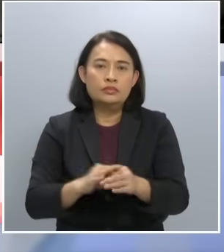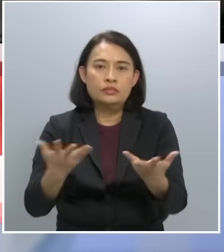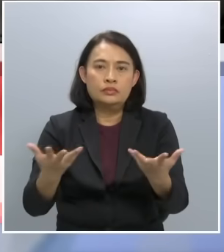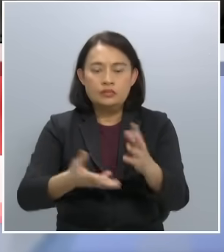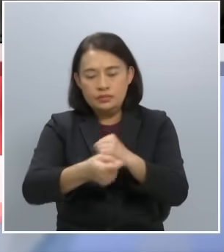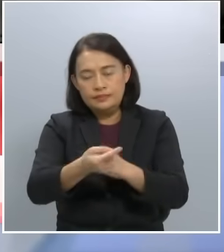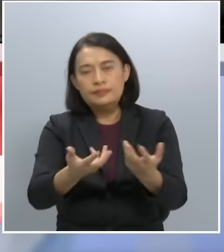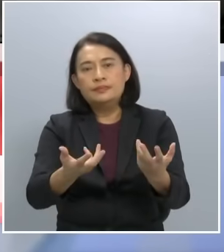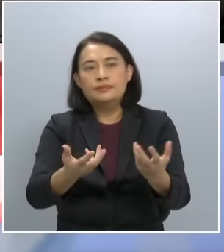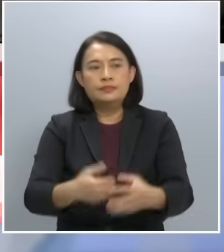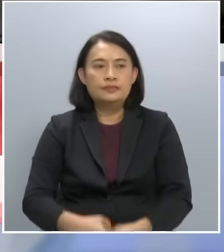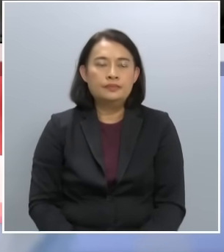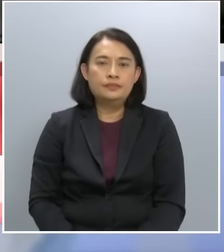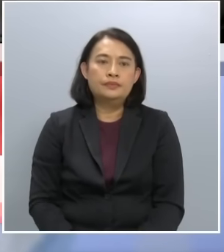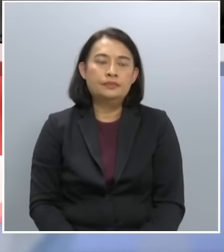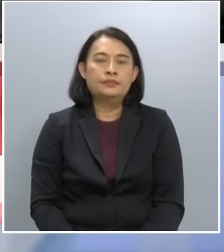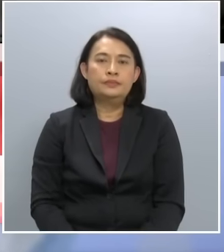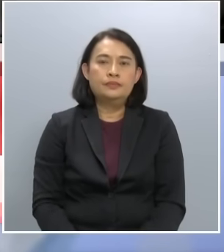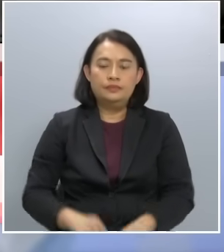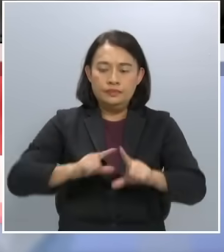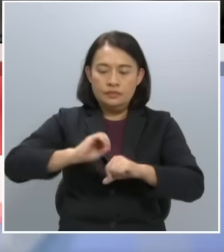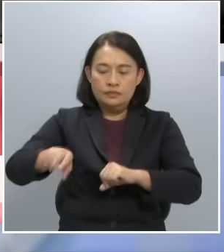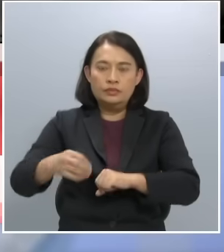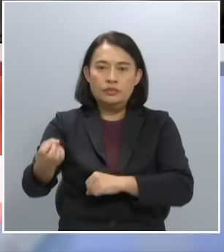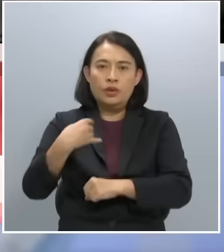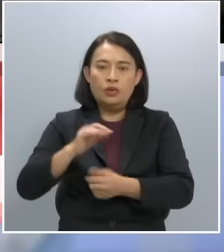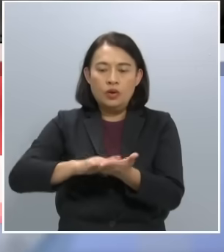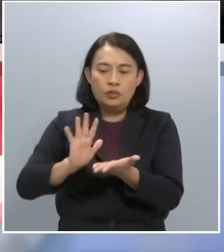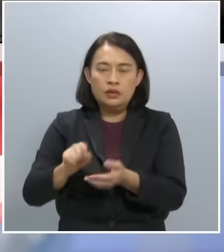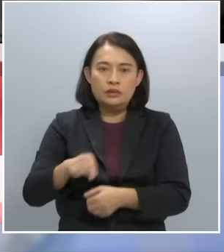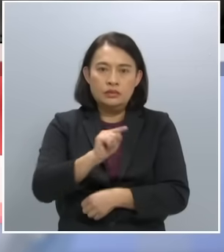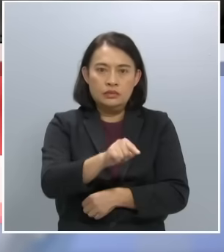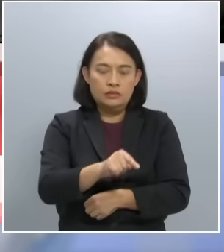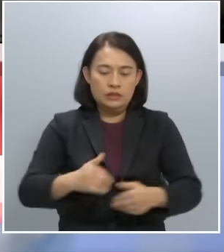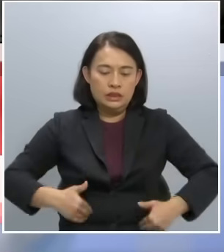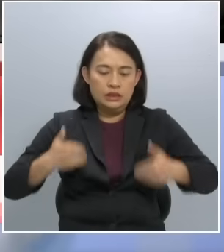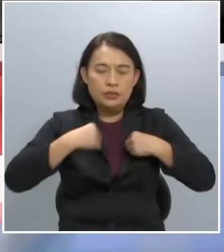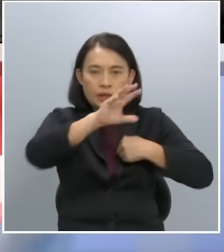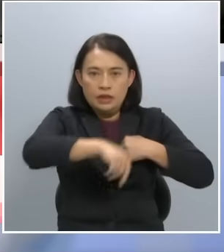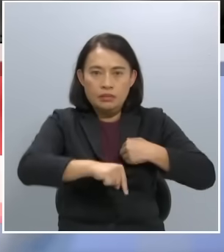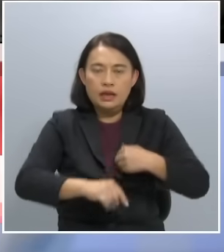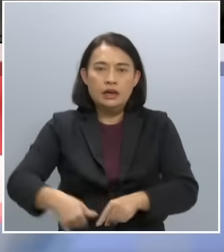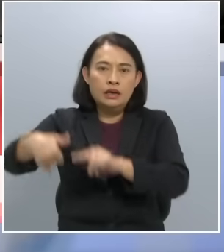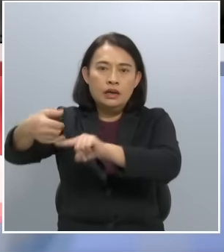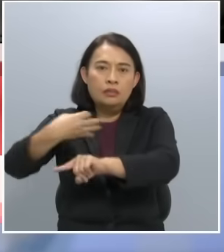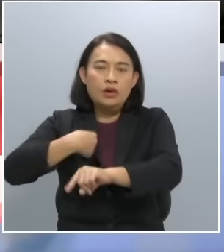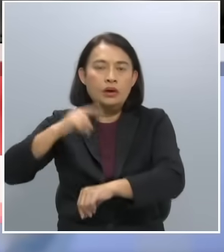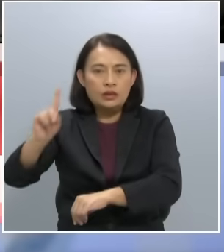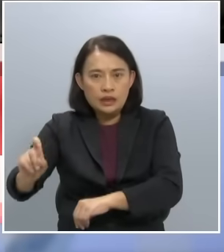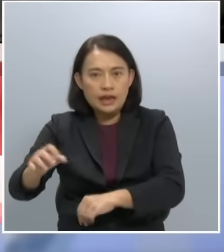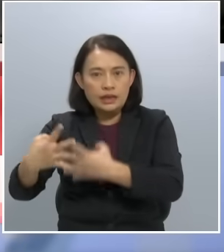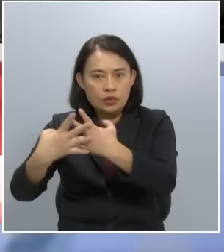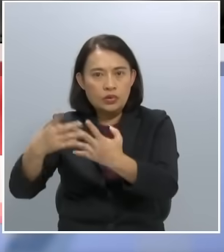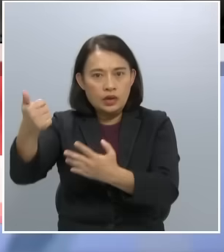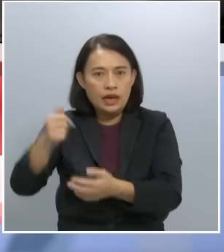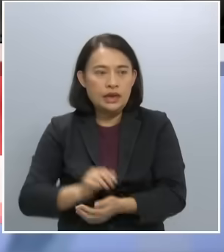ค่ะที่หนูทักไปหาเขาล่าสุดว่าหนูอ่ะไม่อยากได้คำขอโทษหนูอยากได้ชีวิตพี่ของหนูคืนเขาบอกว่าจะให้เขาตายหรือจะให้เขาติดคุกก็ได้